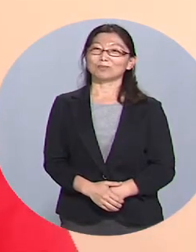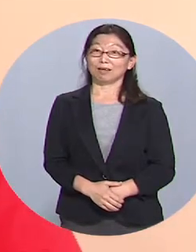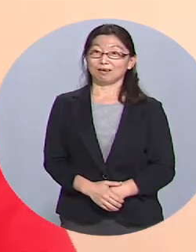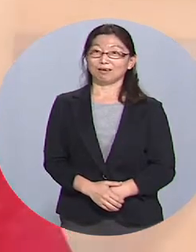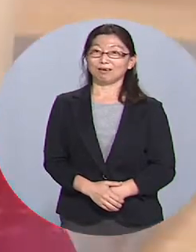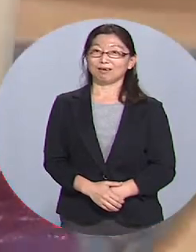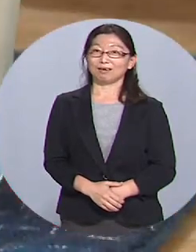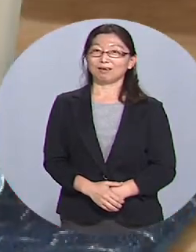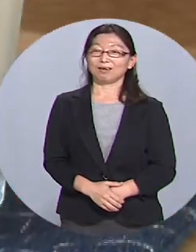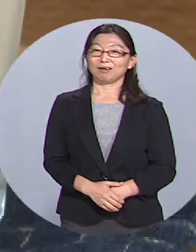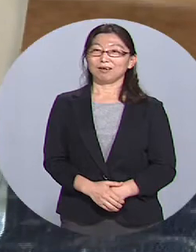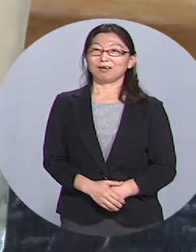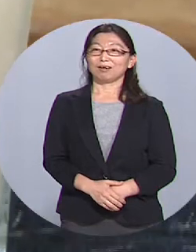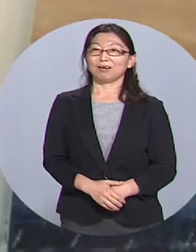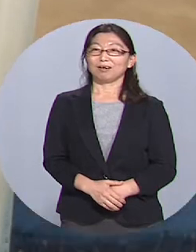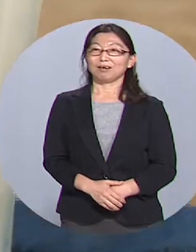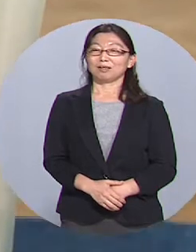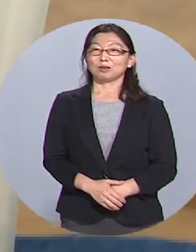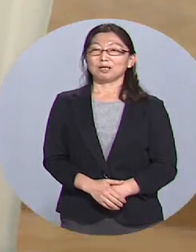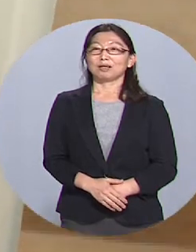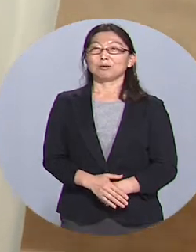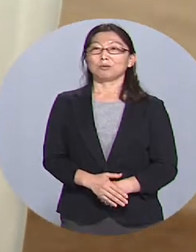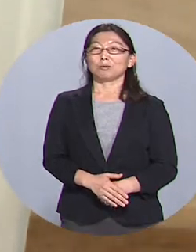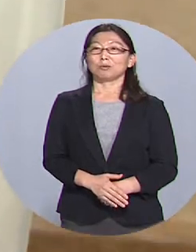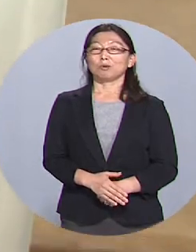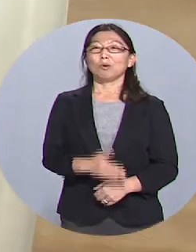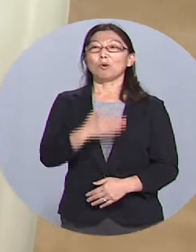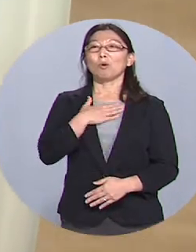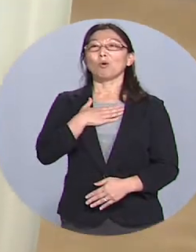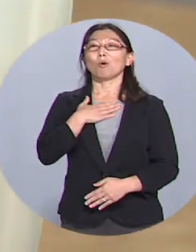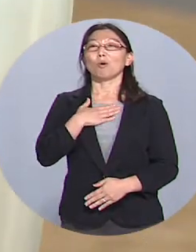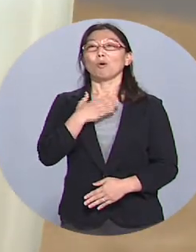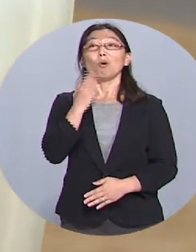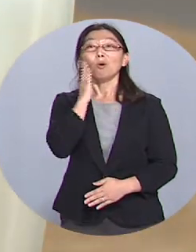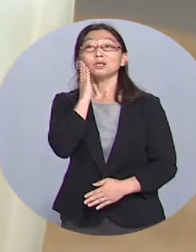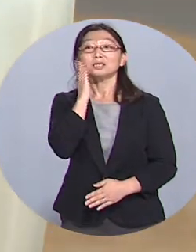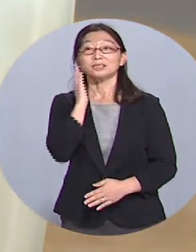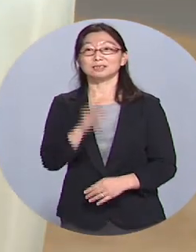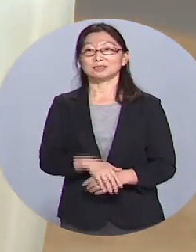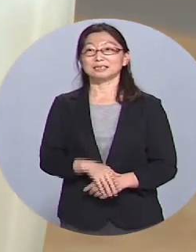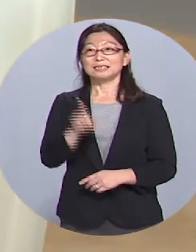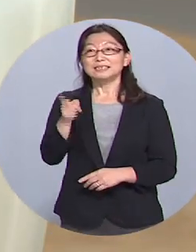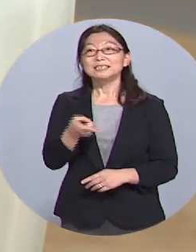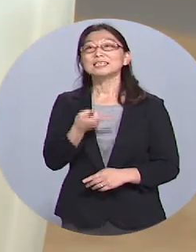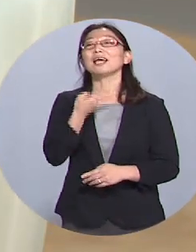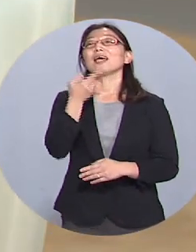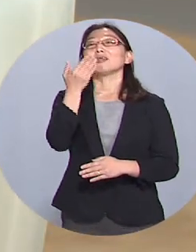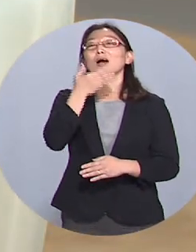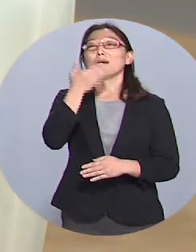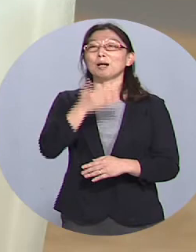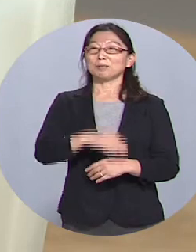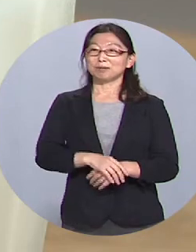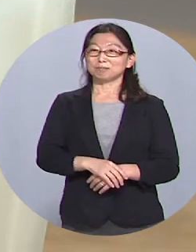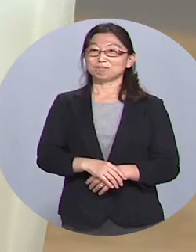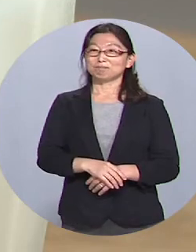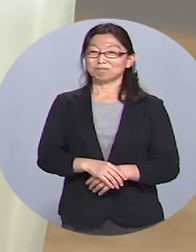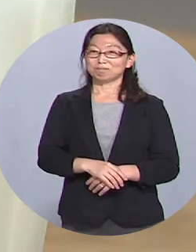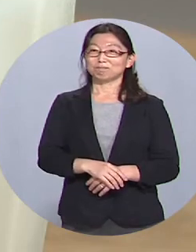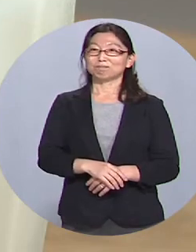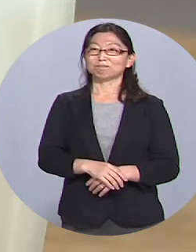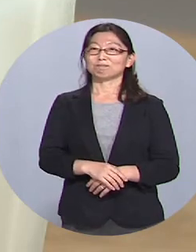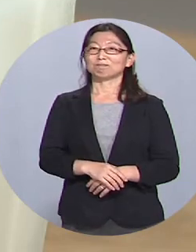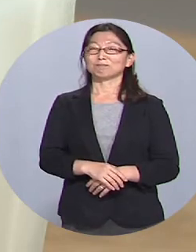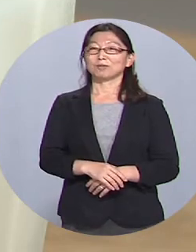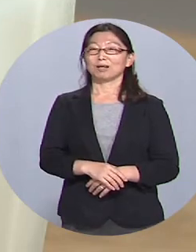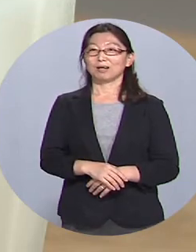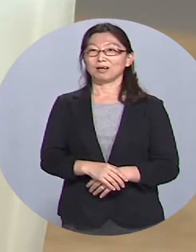あ、すごい、こうさっぱりしてますね。 はい、麹の自然の甘みで甘くなっているものなんです。 うん、あ、そうなんですね。